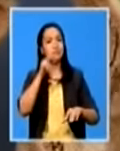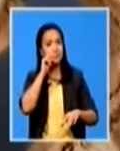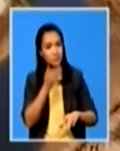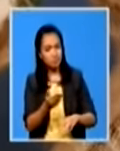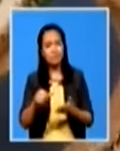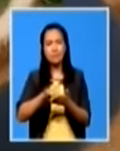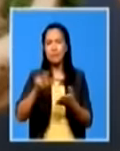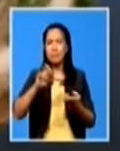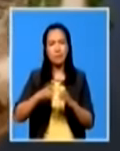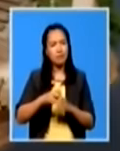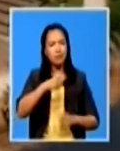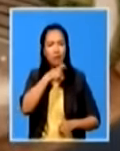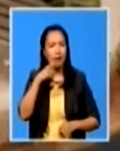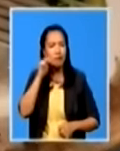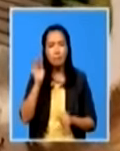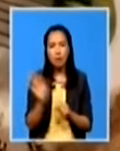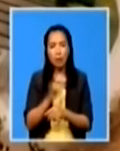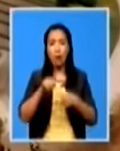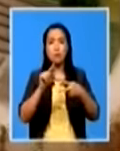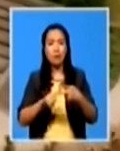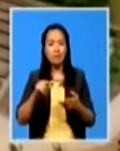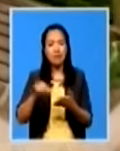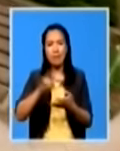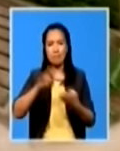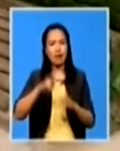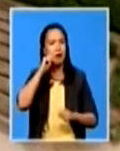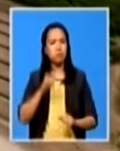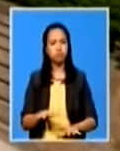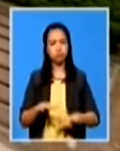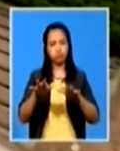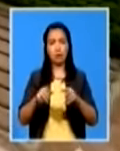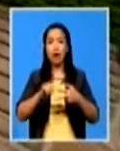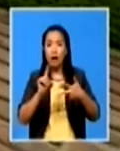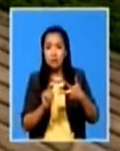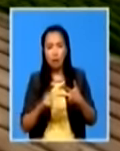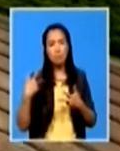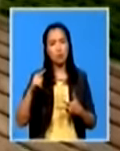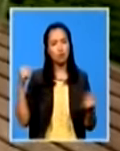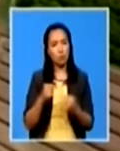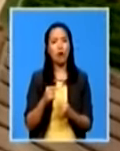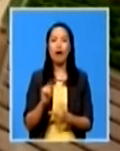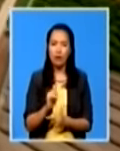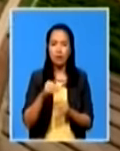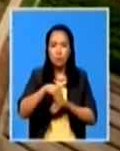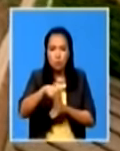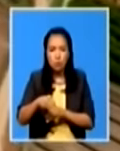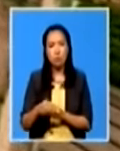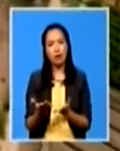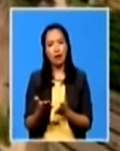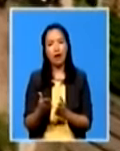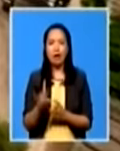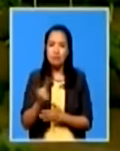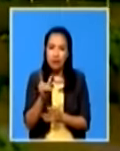เพื่อแก้ปัญหาภัยแล้งและอุทกภัยรวมทั้งใช้ประโยชน์ด้านเกษตรกรรมปศุสัตว์และประมงนอกจ